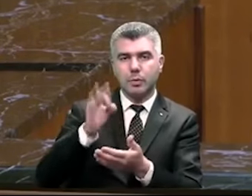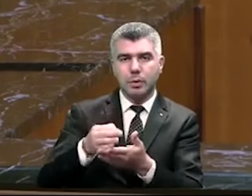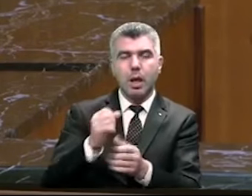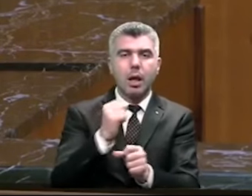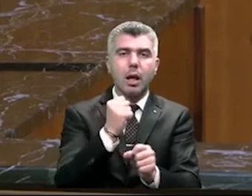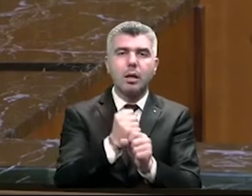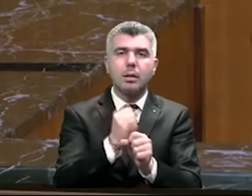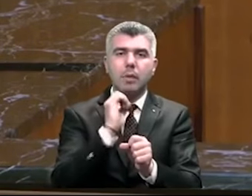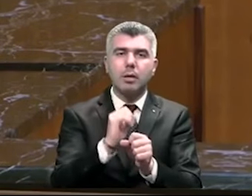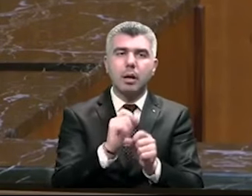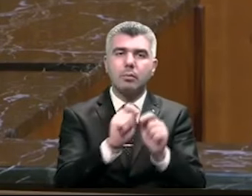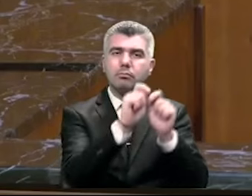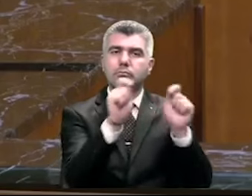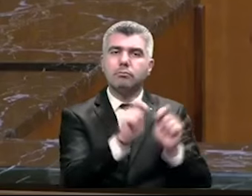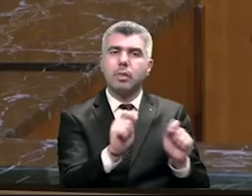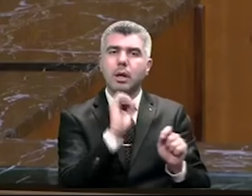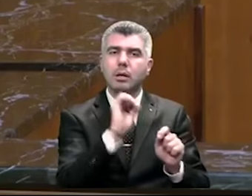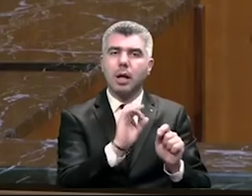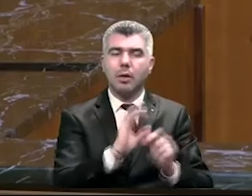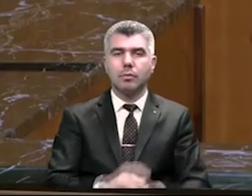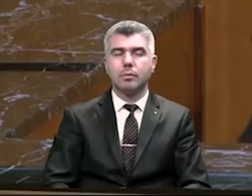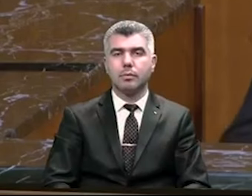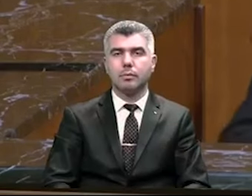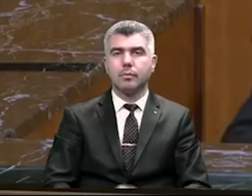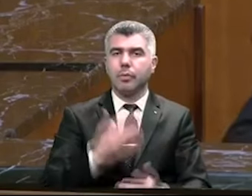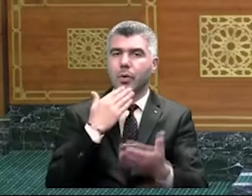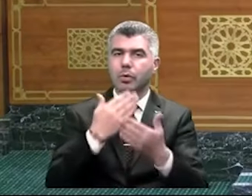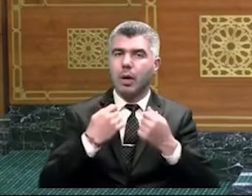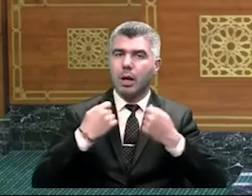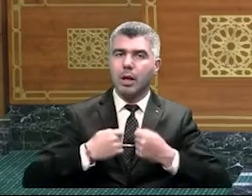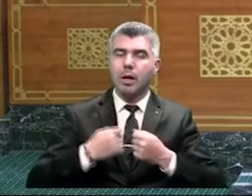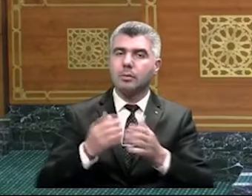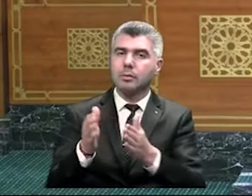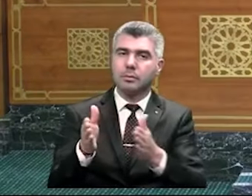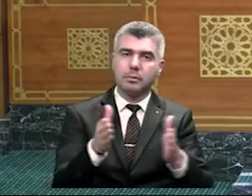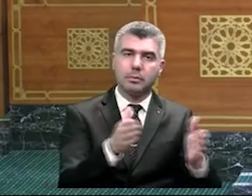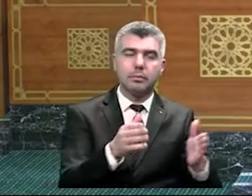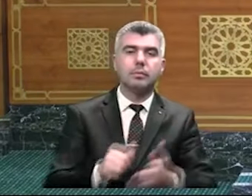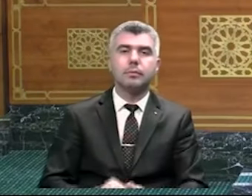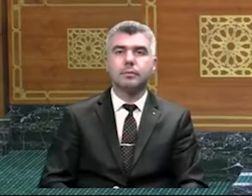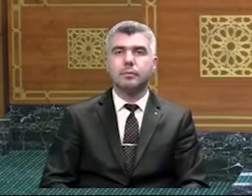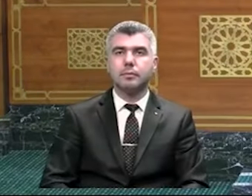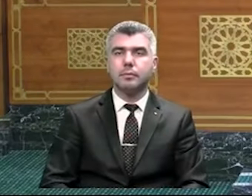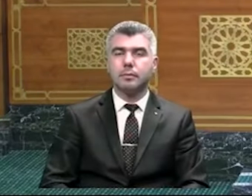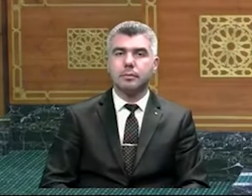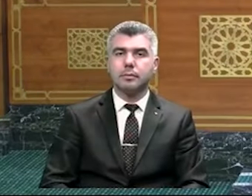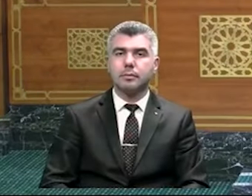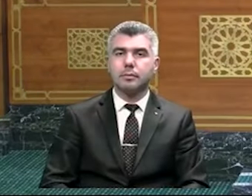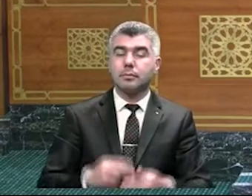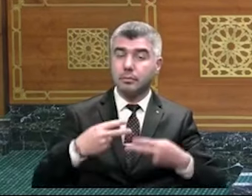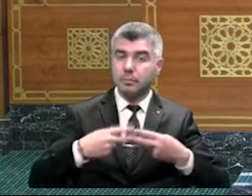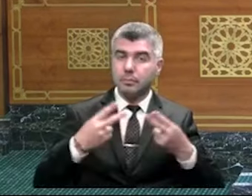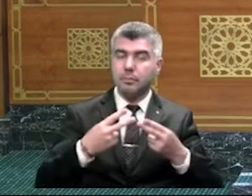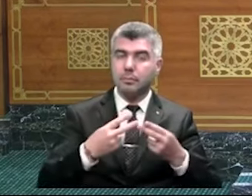يزاولون اي نشاط ماجور او غير ماجور شكرا سيد الرئيس شكرا السيد الامين المحترم اذا